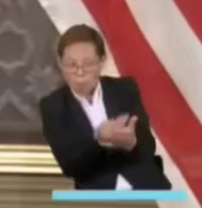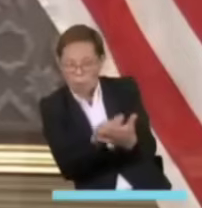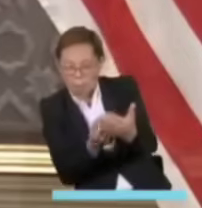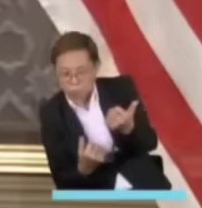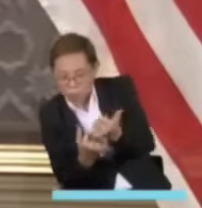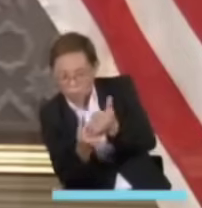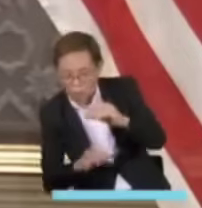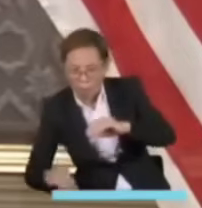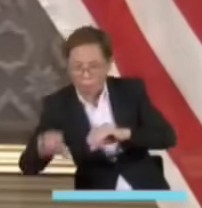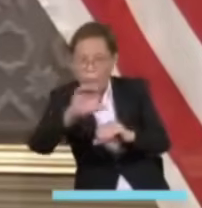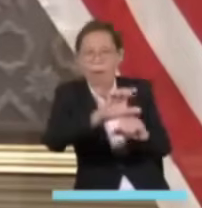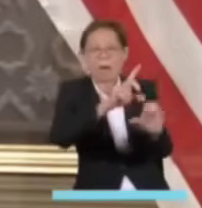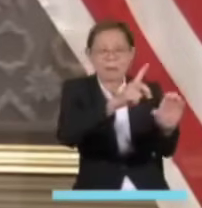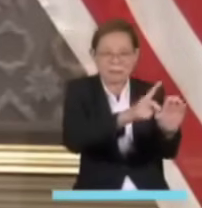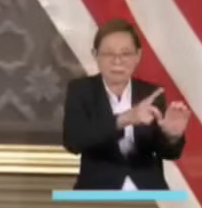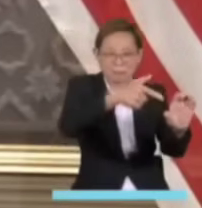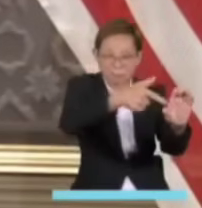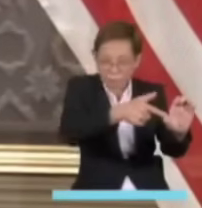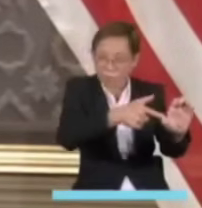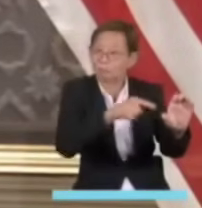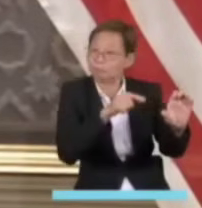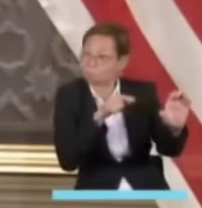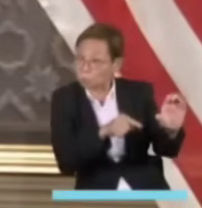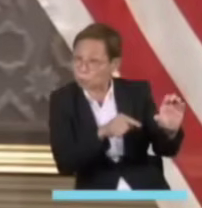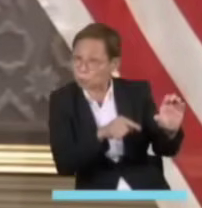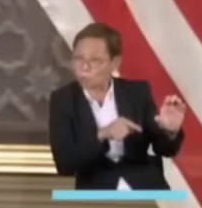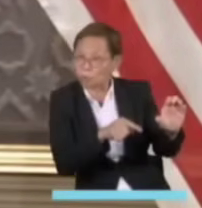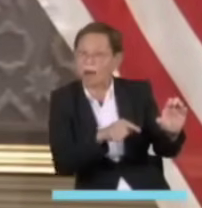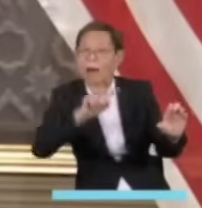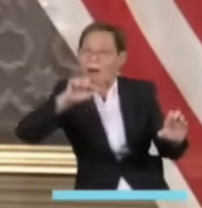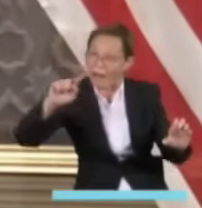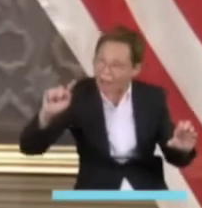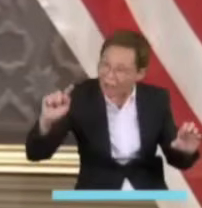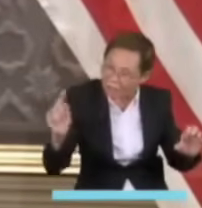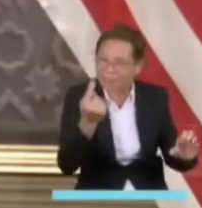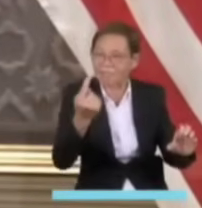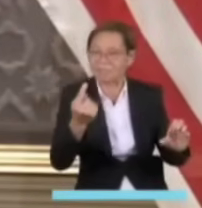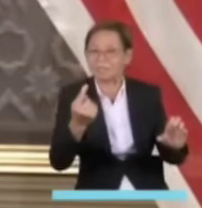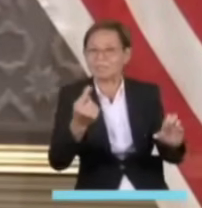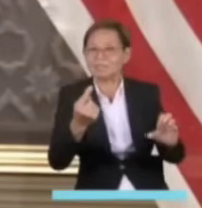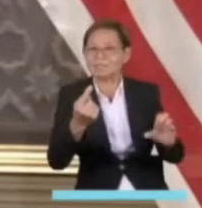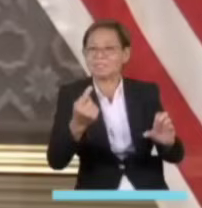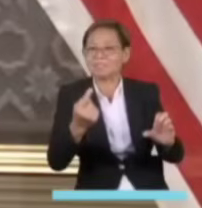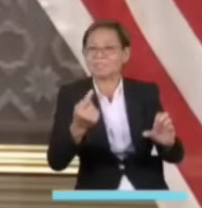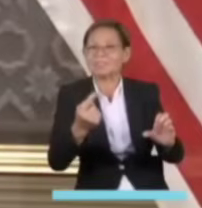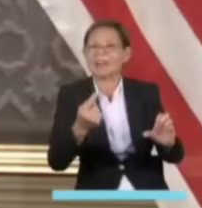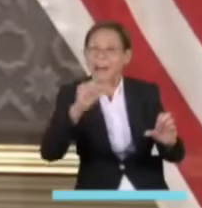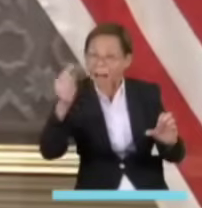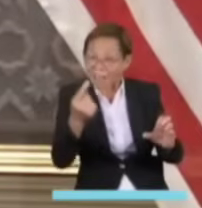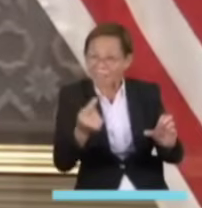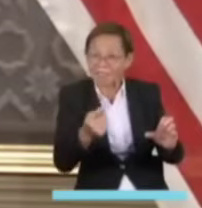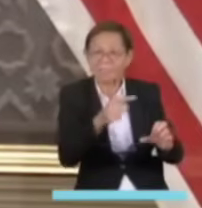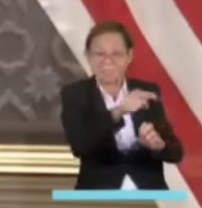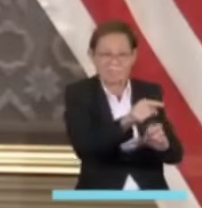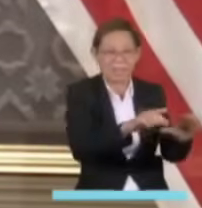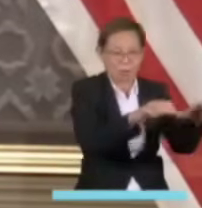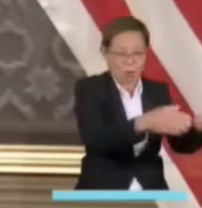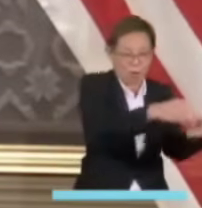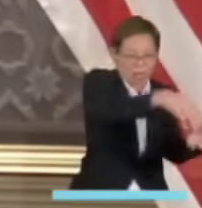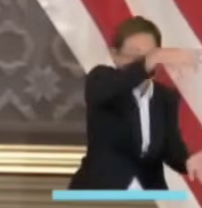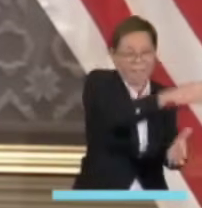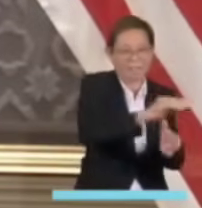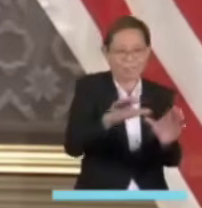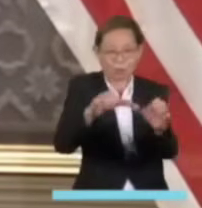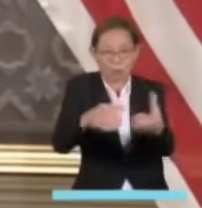subsidi bahan api diesel itu hanya mengesankan golongan kaya dan